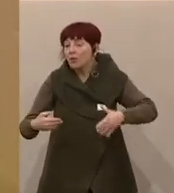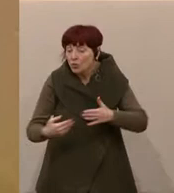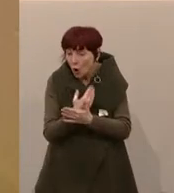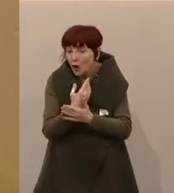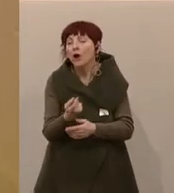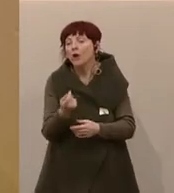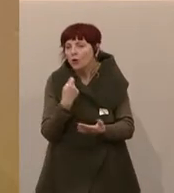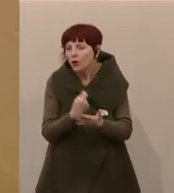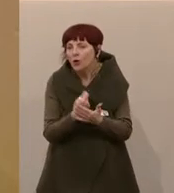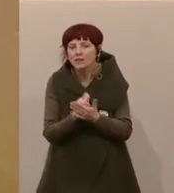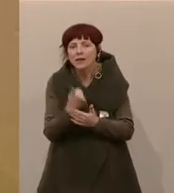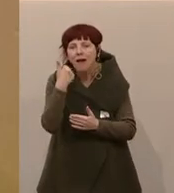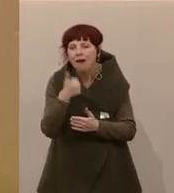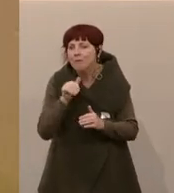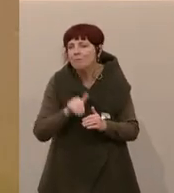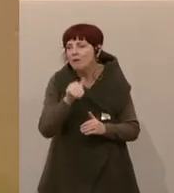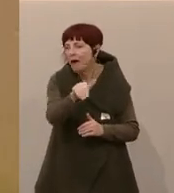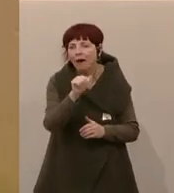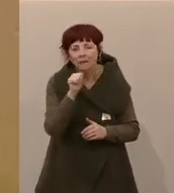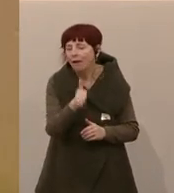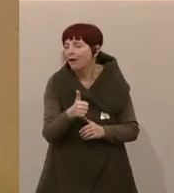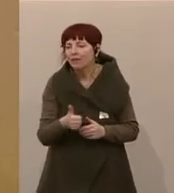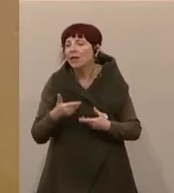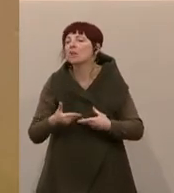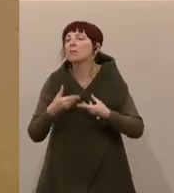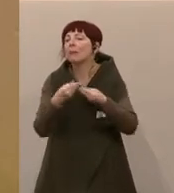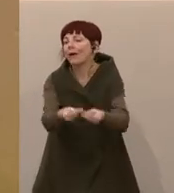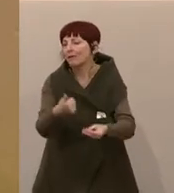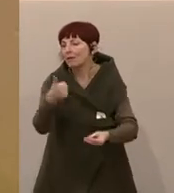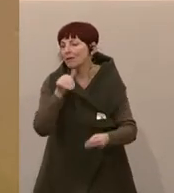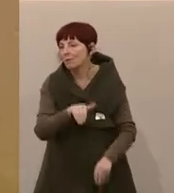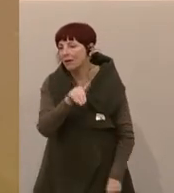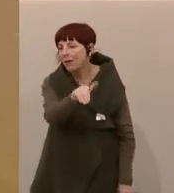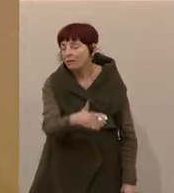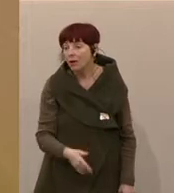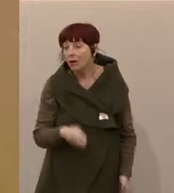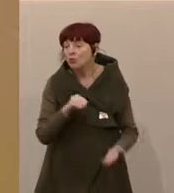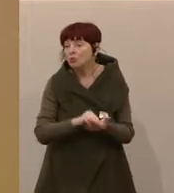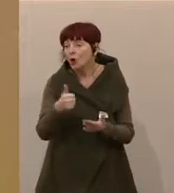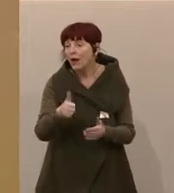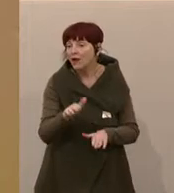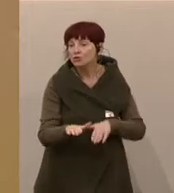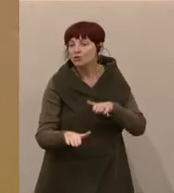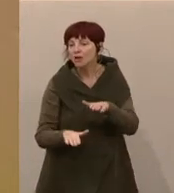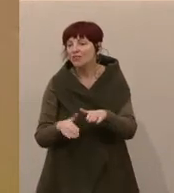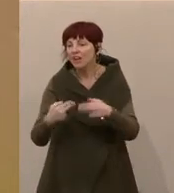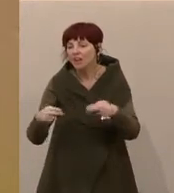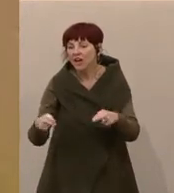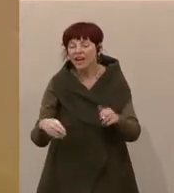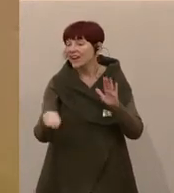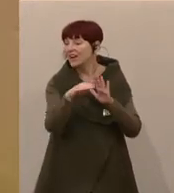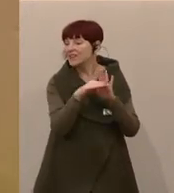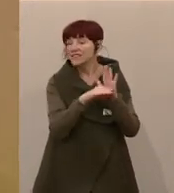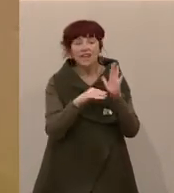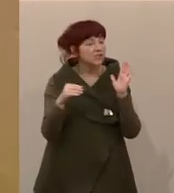Kollegen. Und gehen wir gleich noch einen Schritt weiter. Das Gesetz ist noch gar nicht beschlossen und da wird man